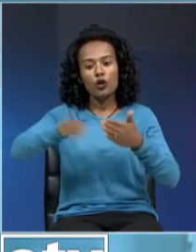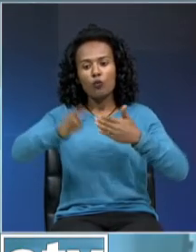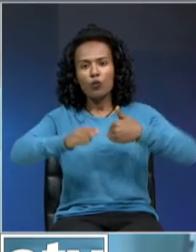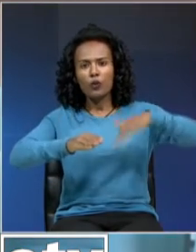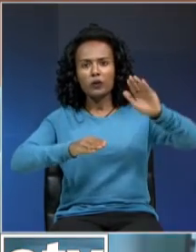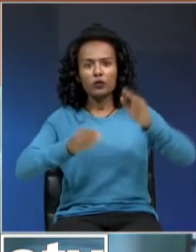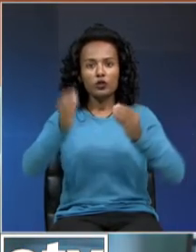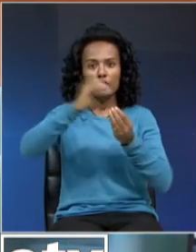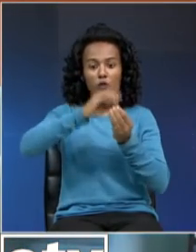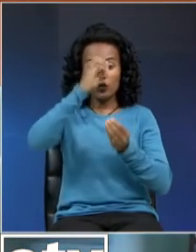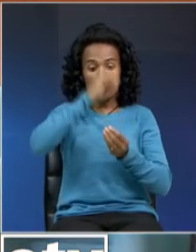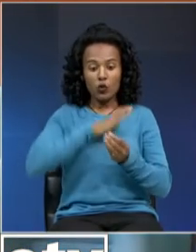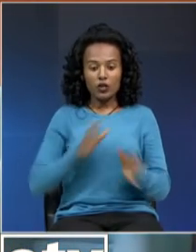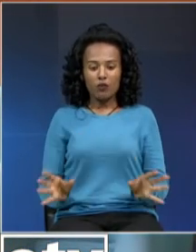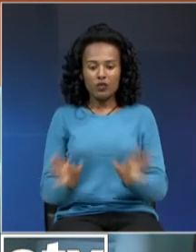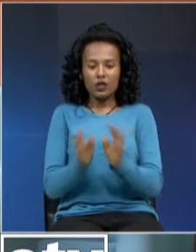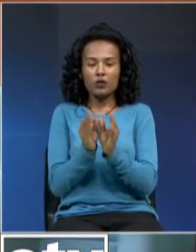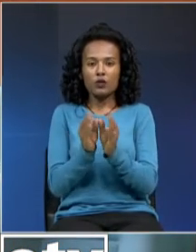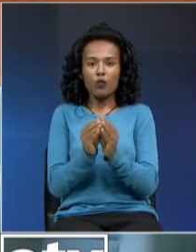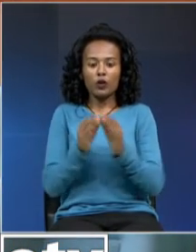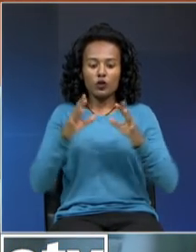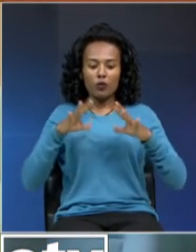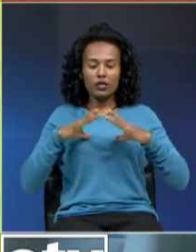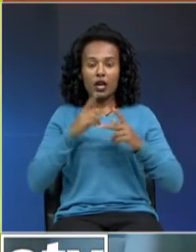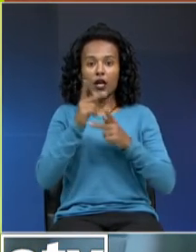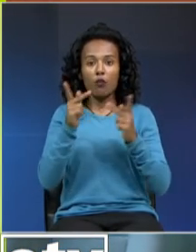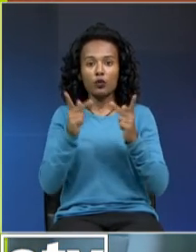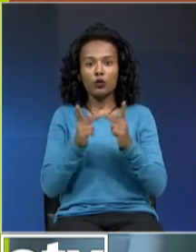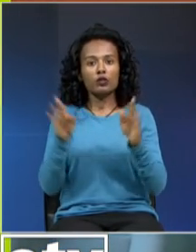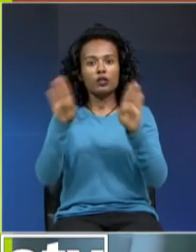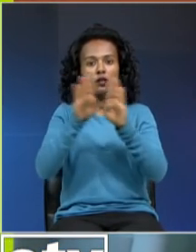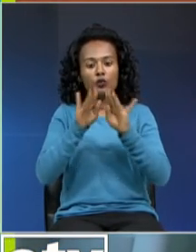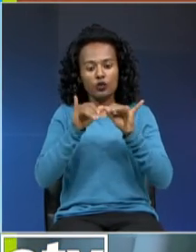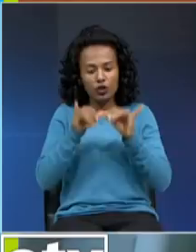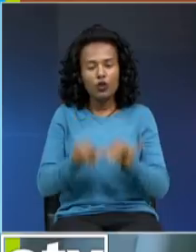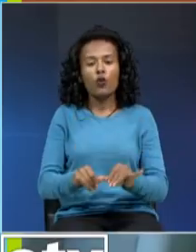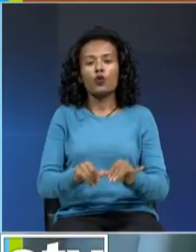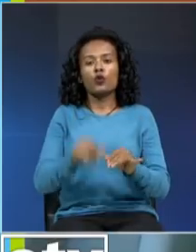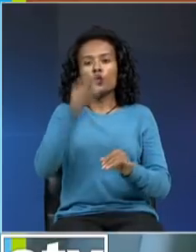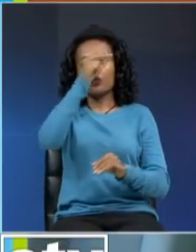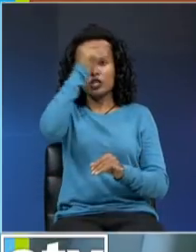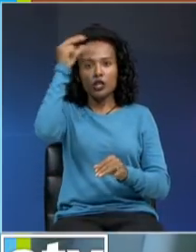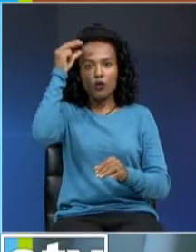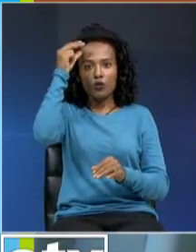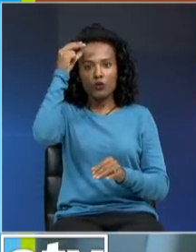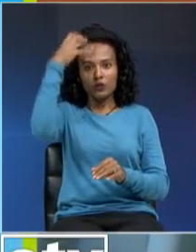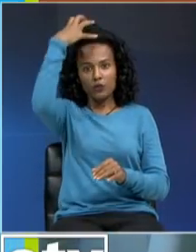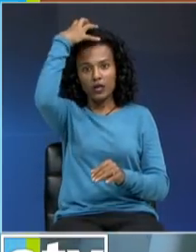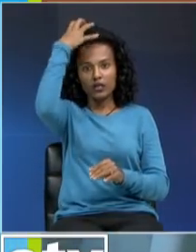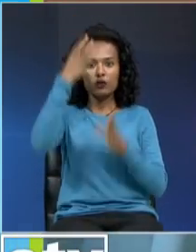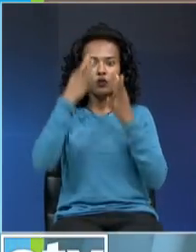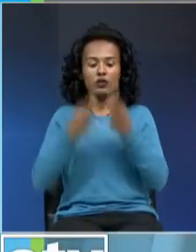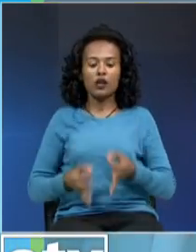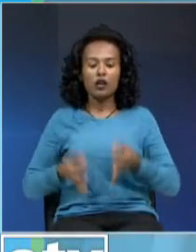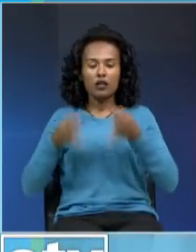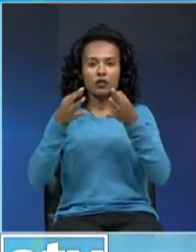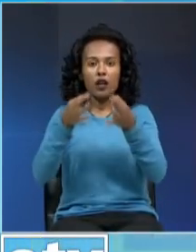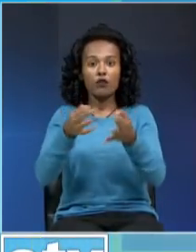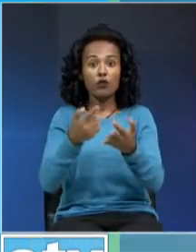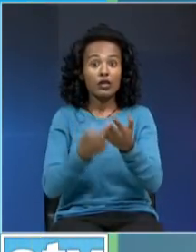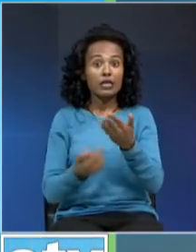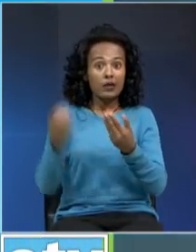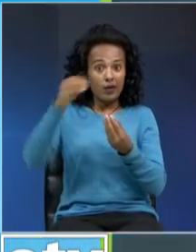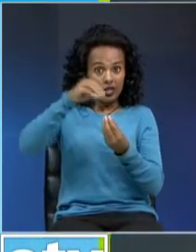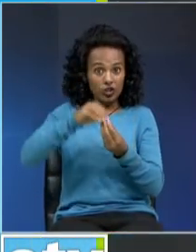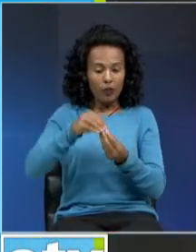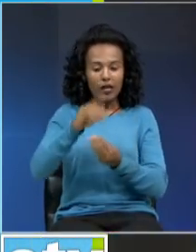ጨምሮ ሰዎች የሚሰበሰቡባቸው የመዝናኛ ቦታዎች ተዘግተው እንዲቆዩም ነው የቤኒሻንጉል ጉሙዝ ክልል መንግስት ከውሳኔ ያሳለፈው። ከዚህ